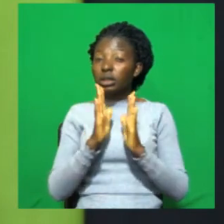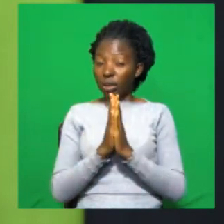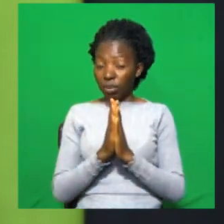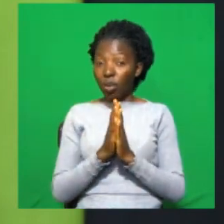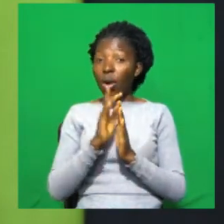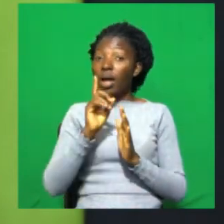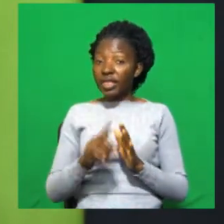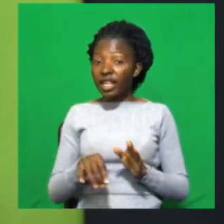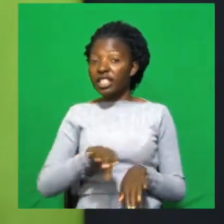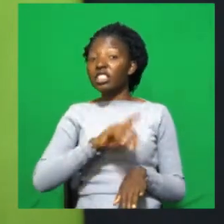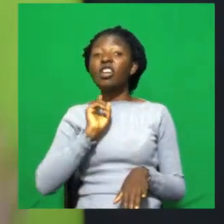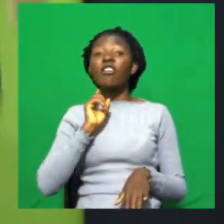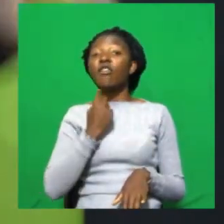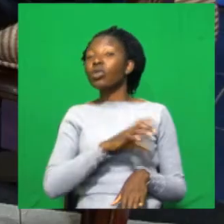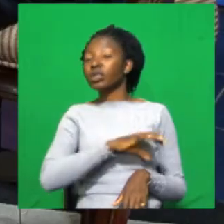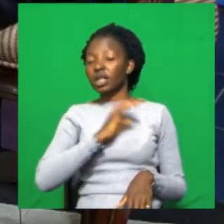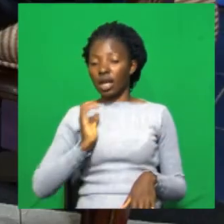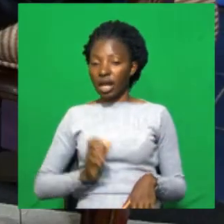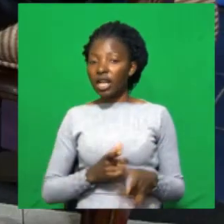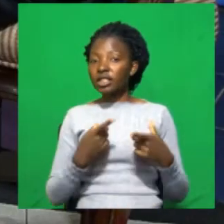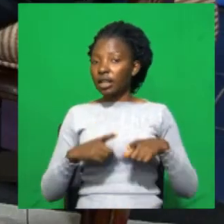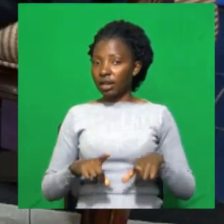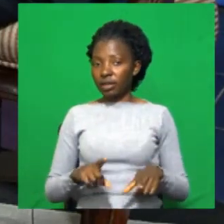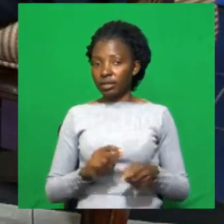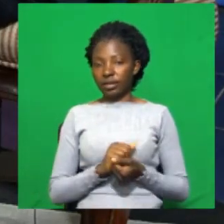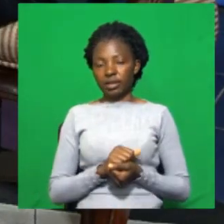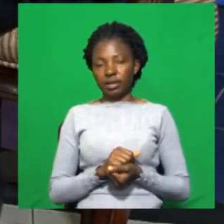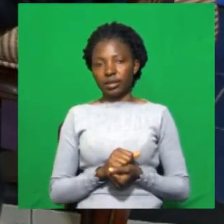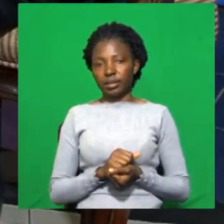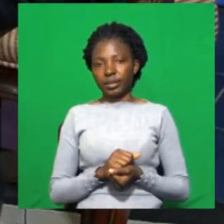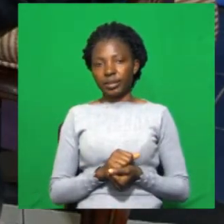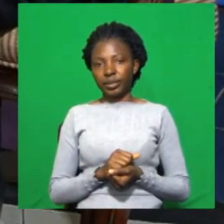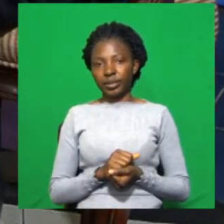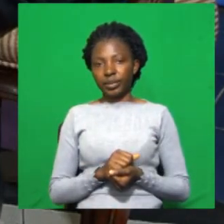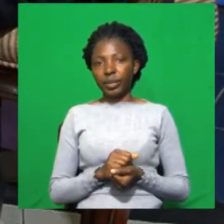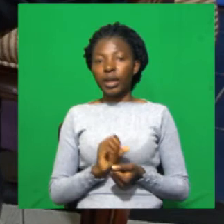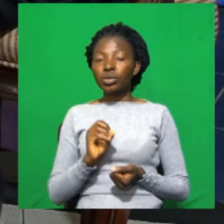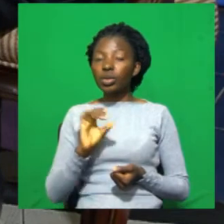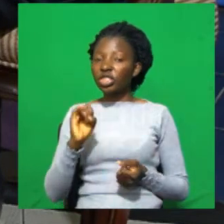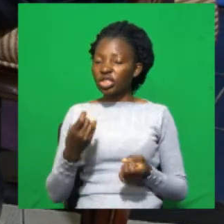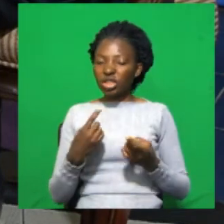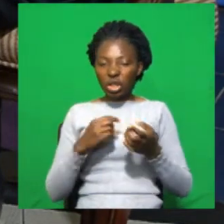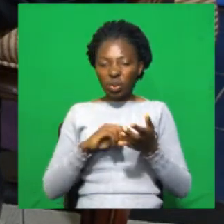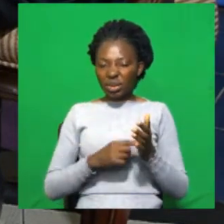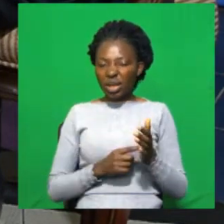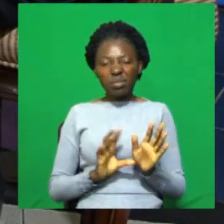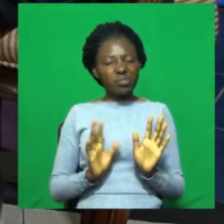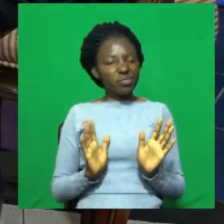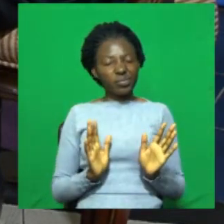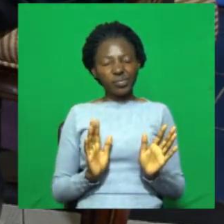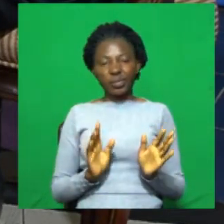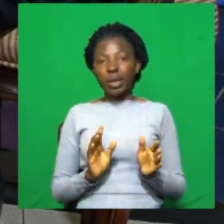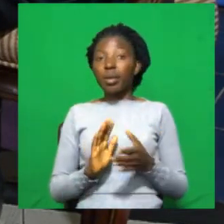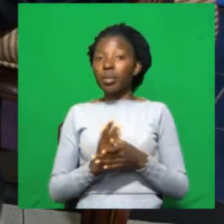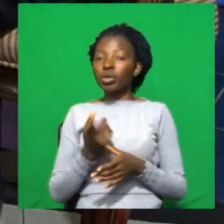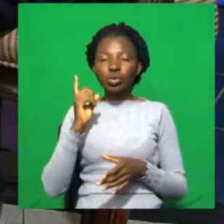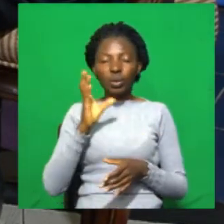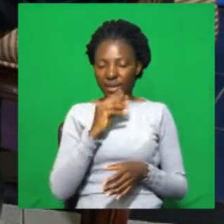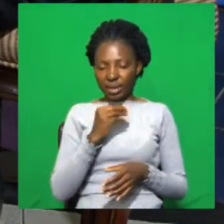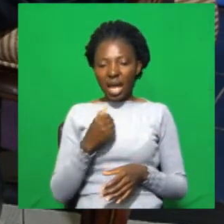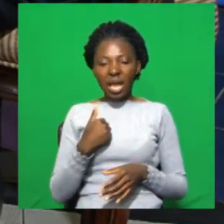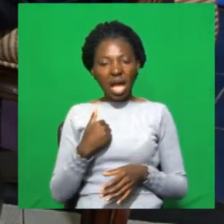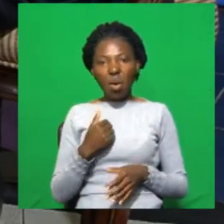yanzi munogara andikristu. Handitika right. Saka taona kuti yekuJerusarema ingaite because Mwari abva